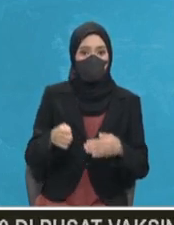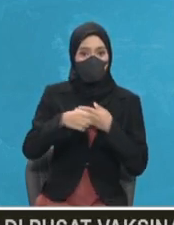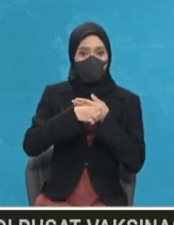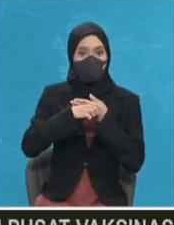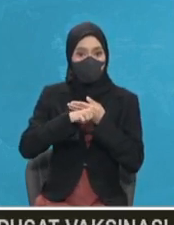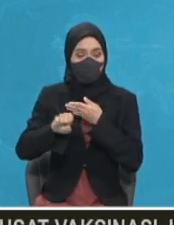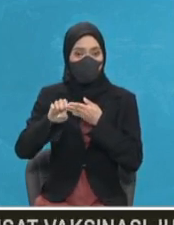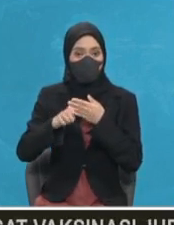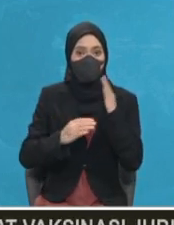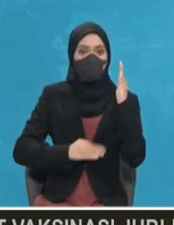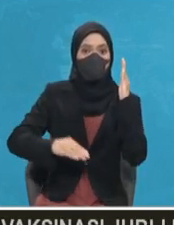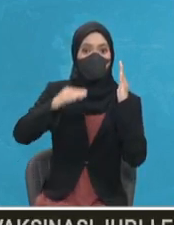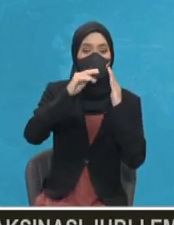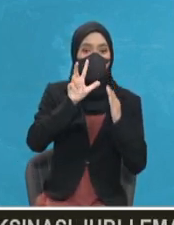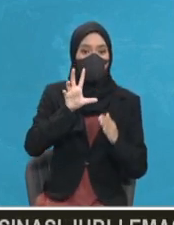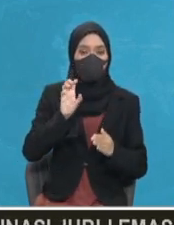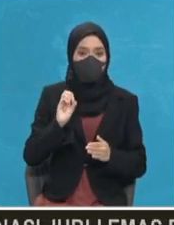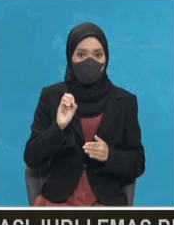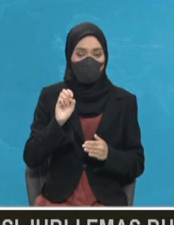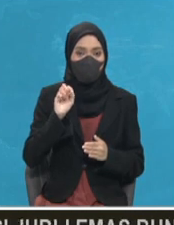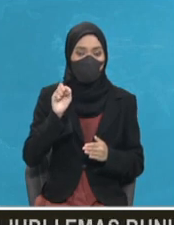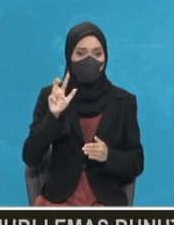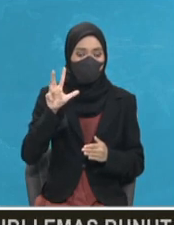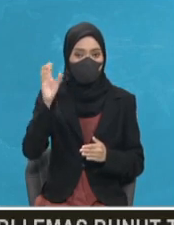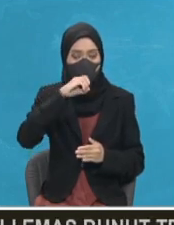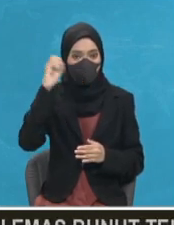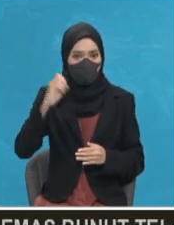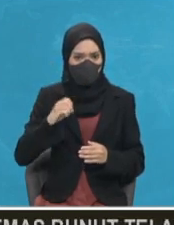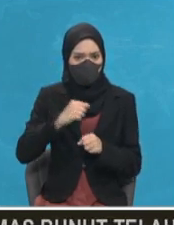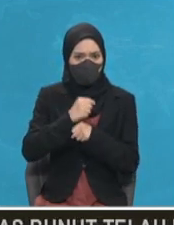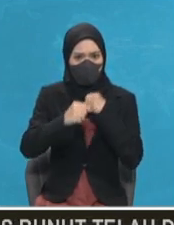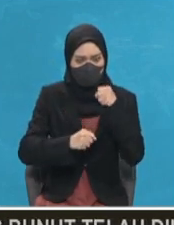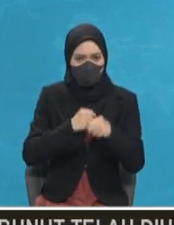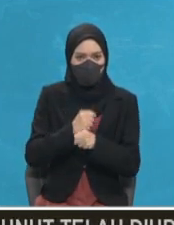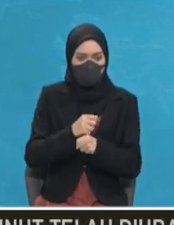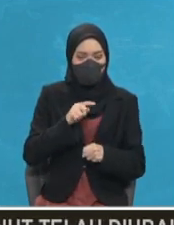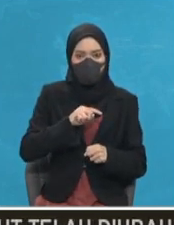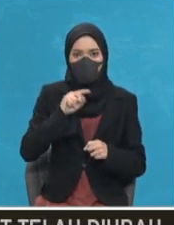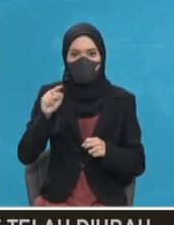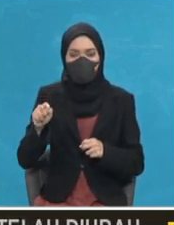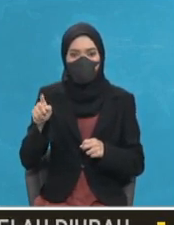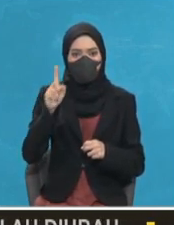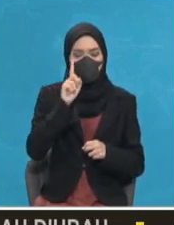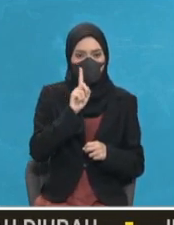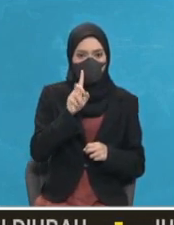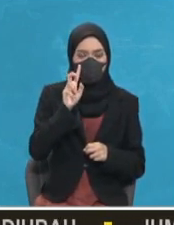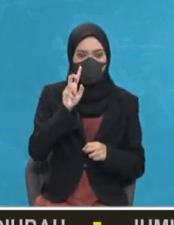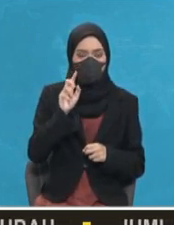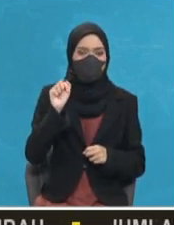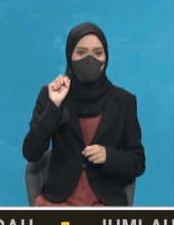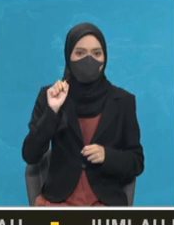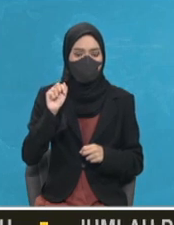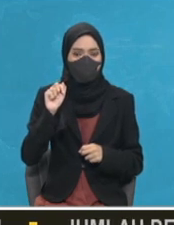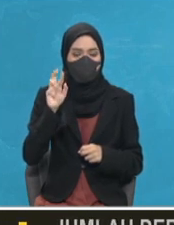meningkat sebanyak 30 perpuluhan 300 tahun ke tahun kepada 1127 perpuluhan